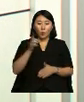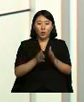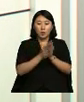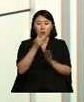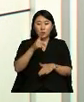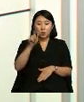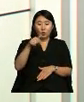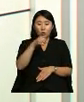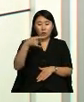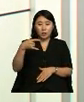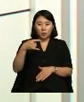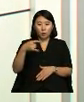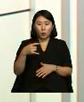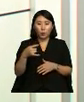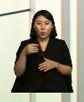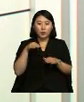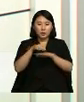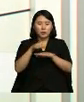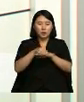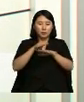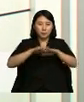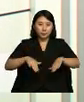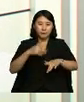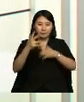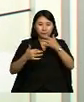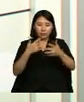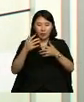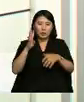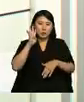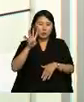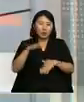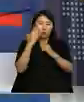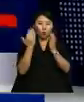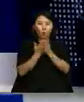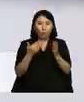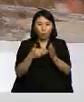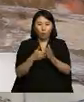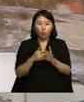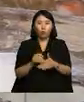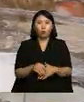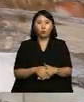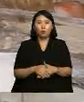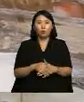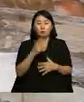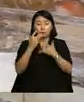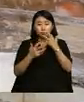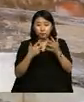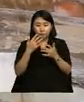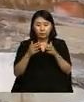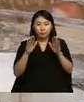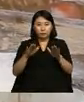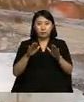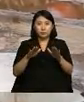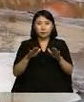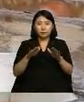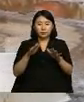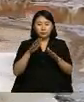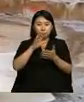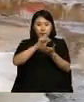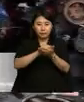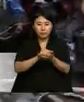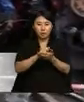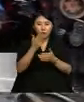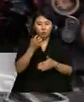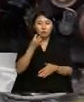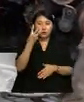고양시 덕이동에서 발생한 폐차장 화재 진화 작업이 나흘 만에 완료됐습니다. 소방당국은 이번 진화 작업에